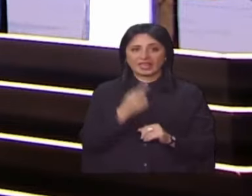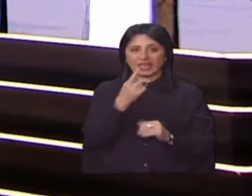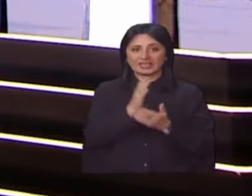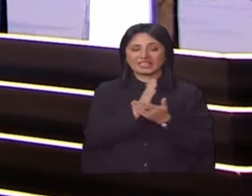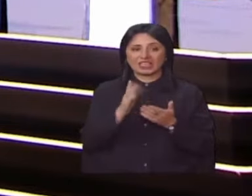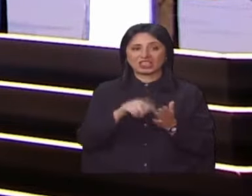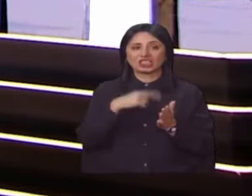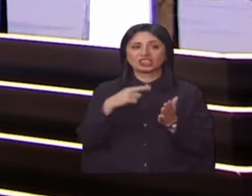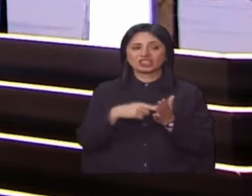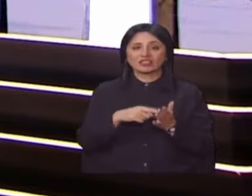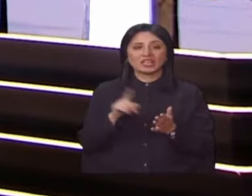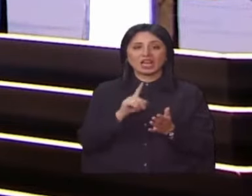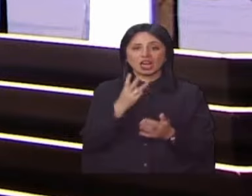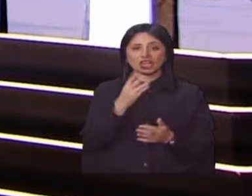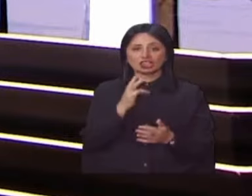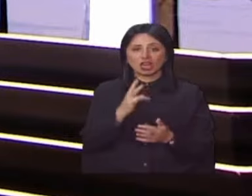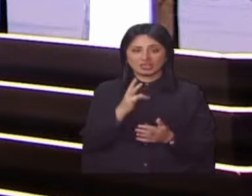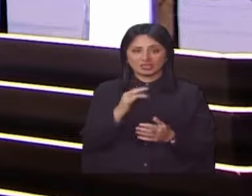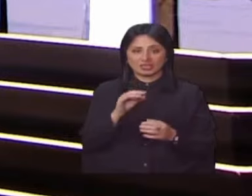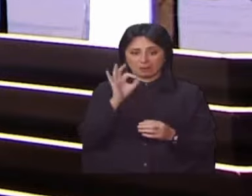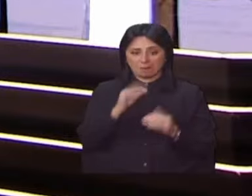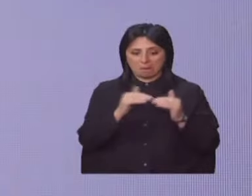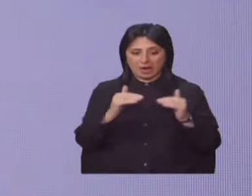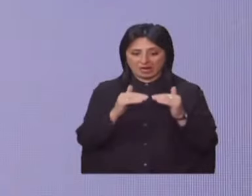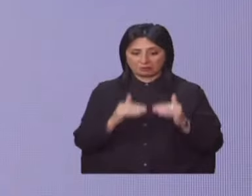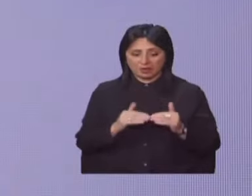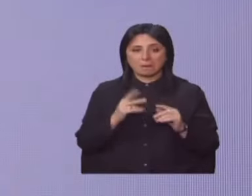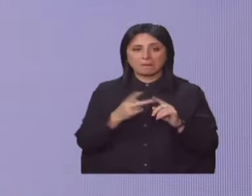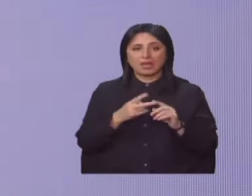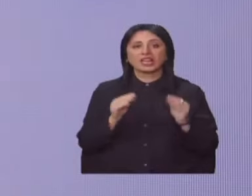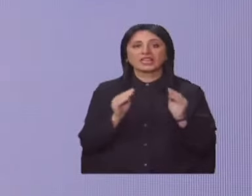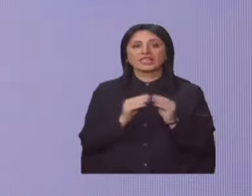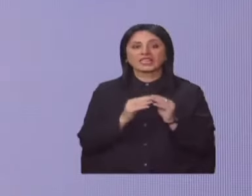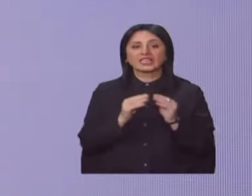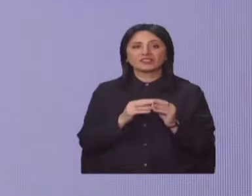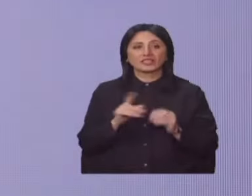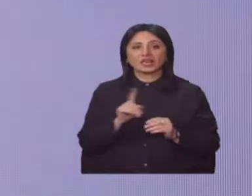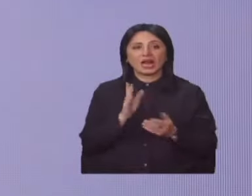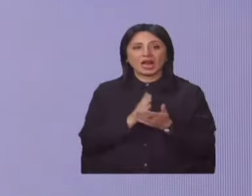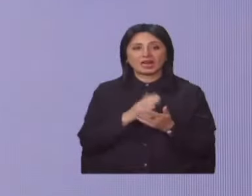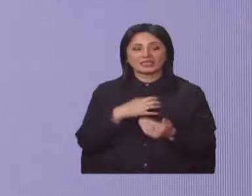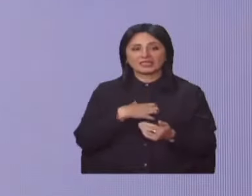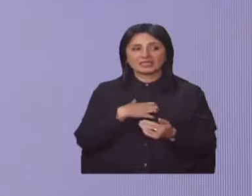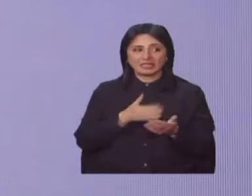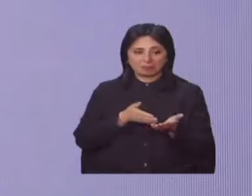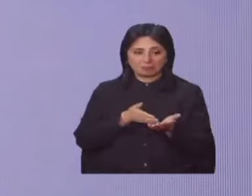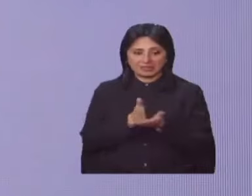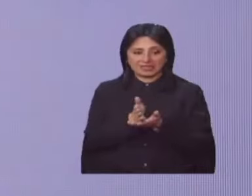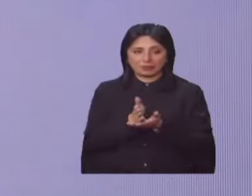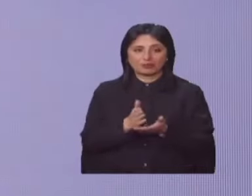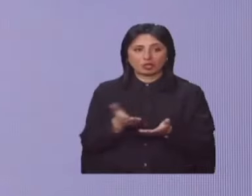ნაწილი ჩემი კითხვისა შეეხება იმას რა შანსი გაქვთ ბარიერის გადალახვის და მეორე ნაწილი იგივე არის რა არის ის ძირითადი